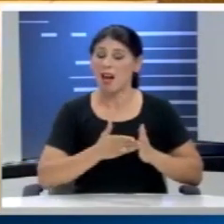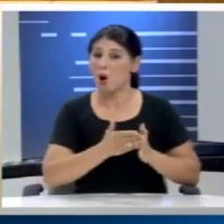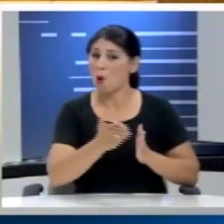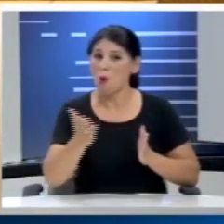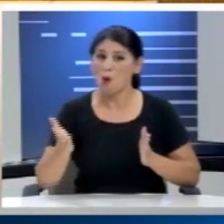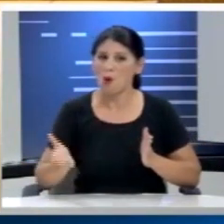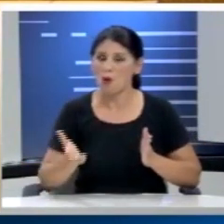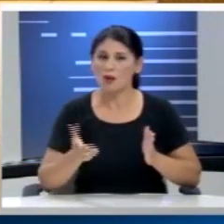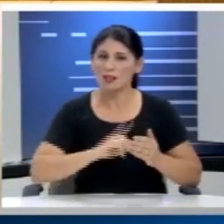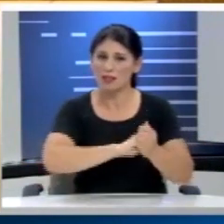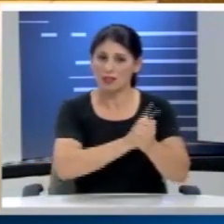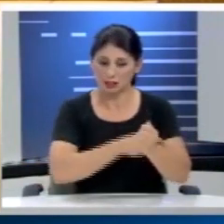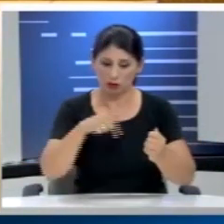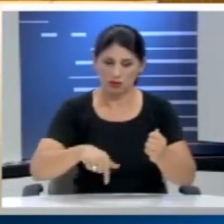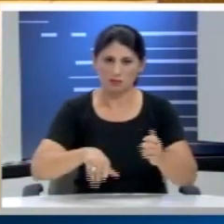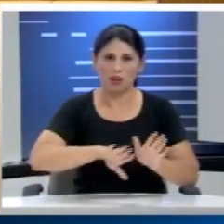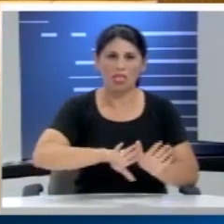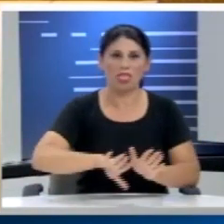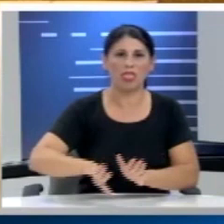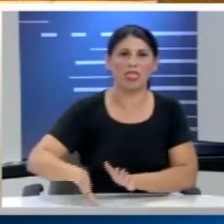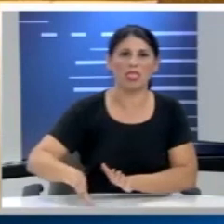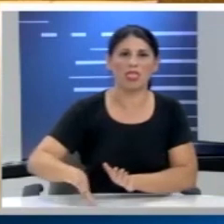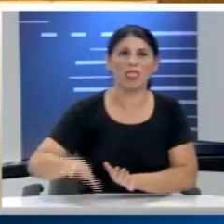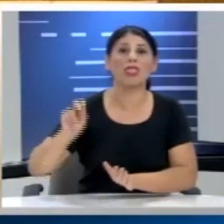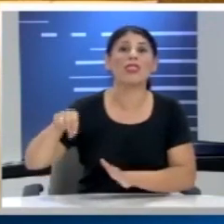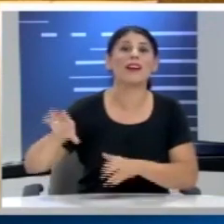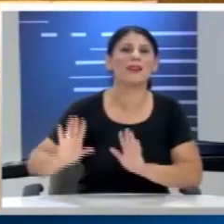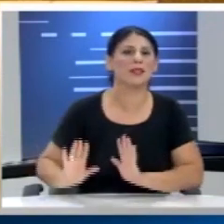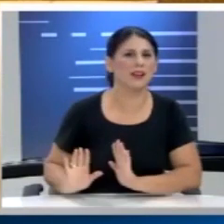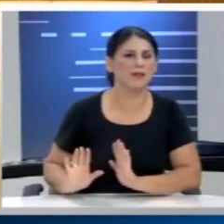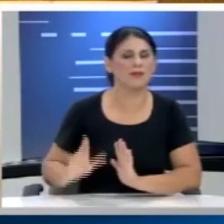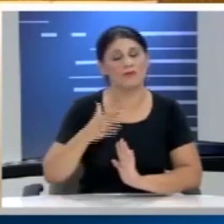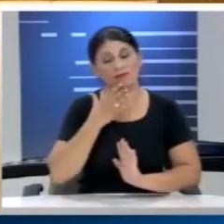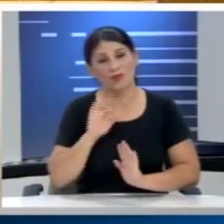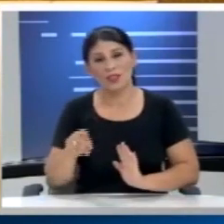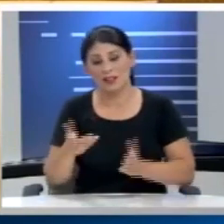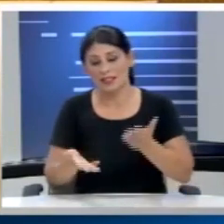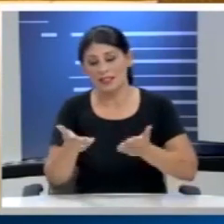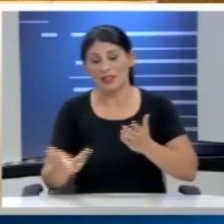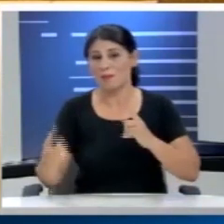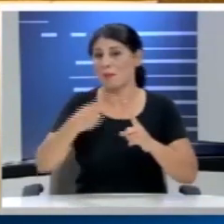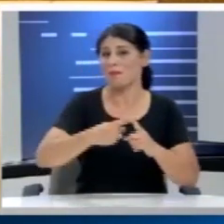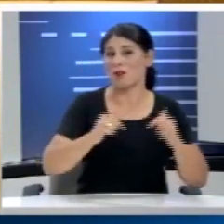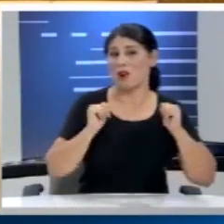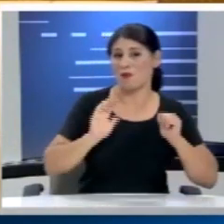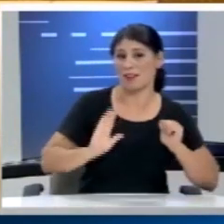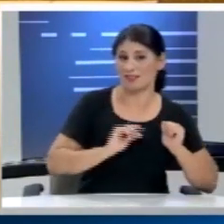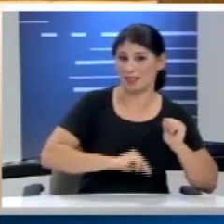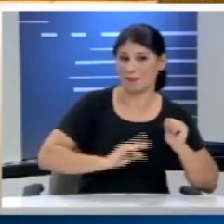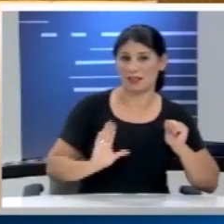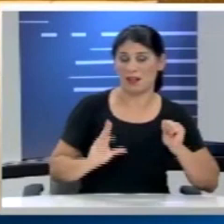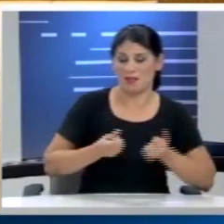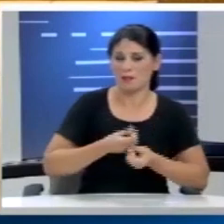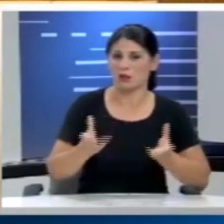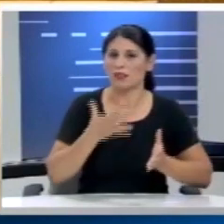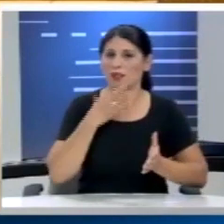δυνατότητες σήμερα παραμένουν αναξιοποιητές, γιατί δεν αποτελούν, βλέπετε, συγκριτικά πλεονεκτήματα, δεν